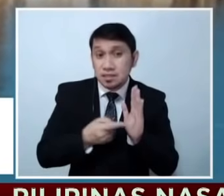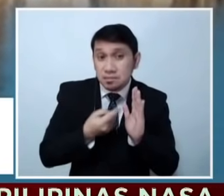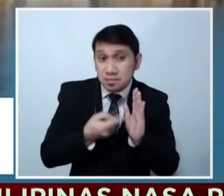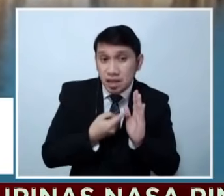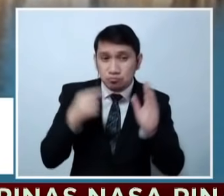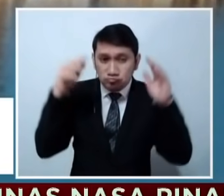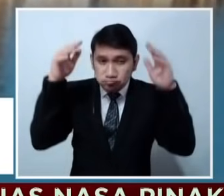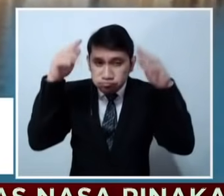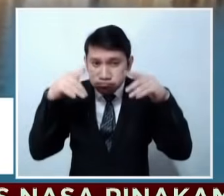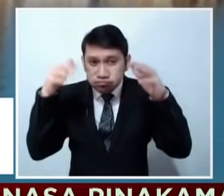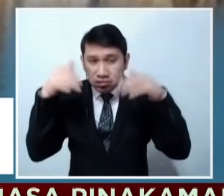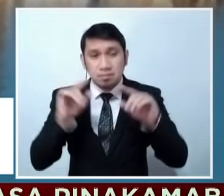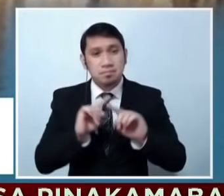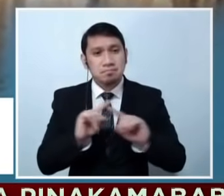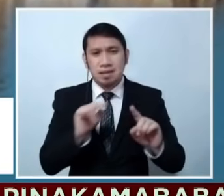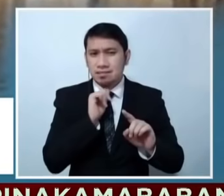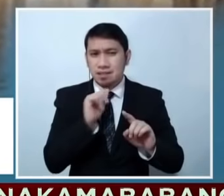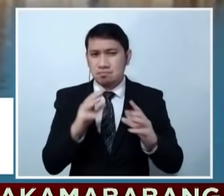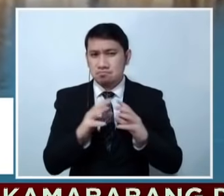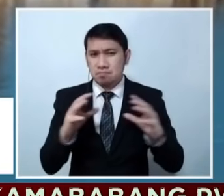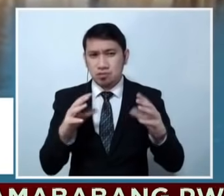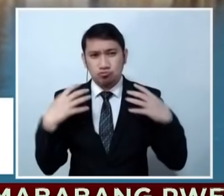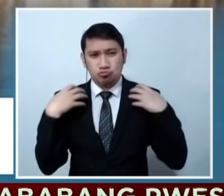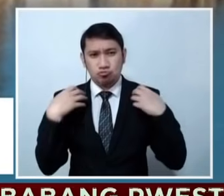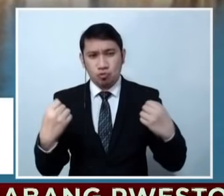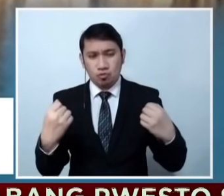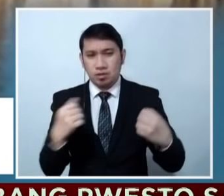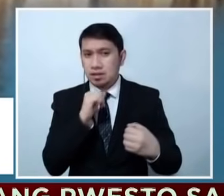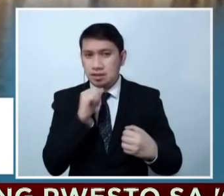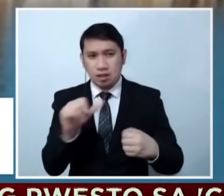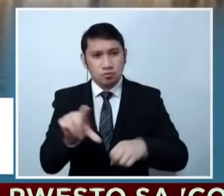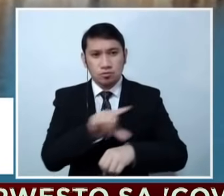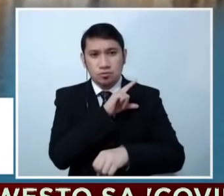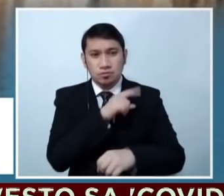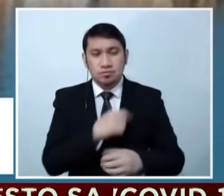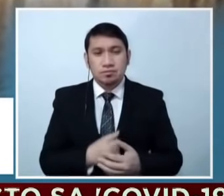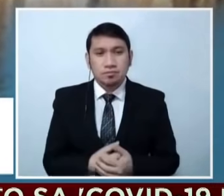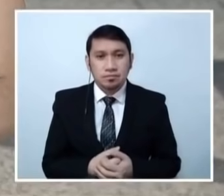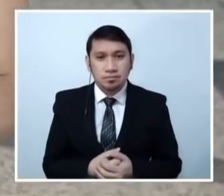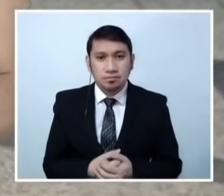hindi naman ito inaasahang lalakas o tatagal.